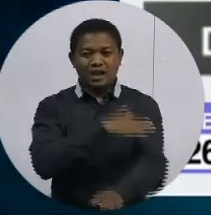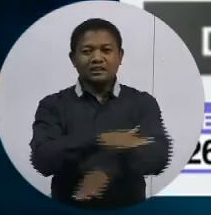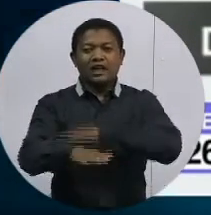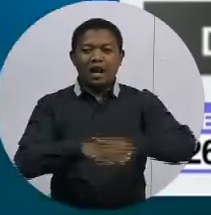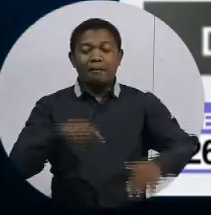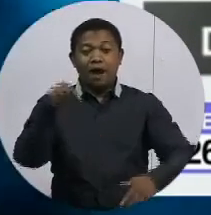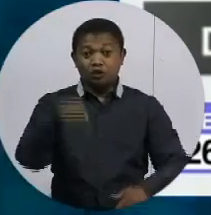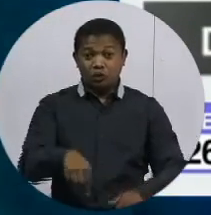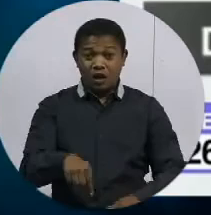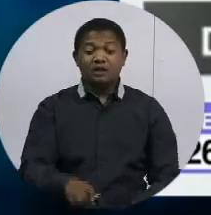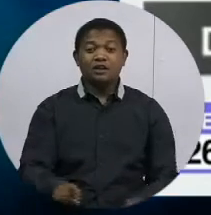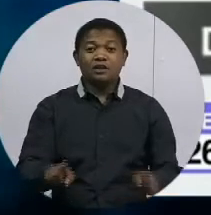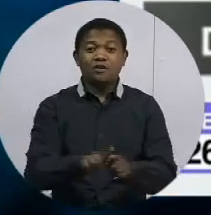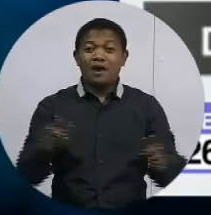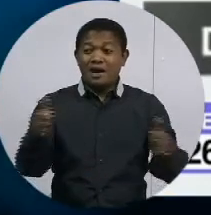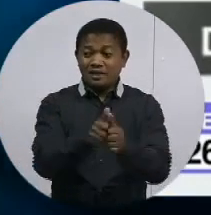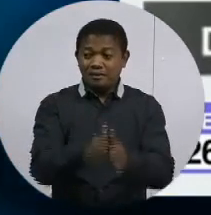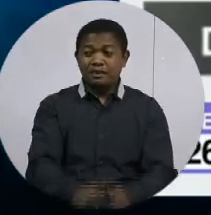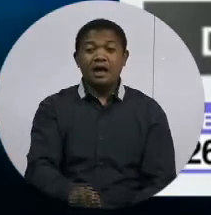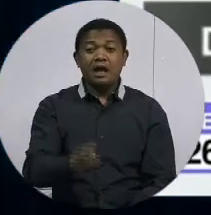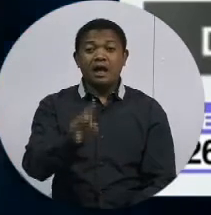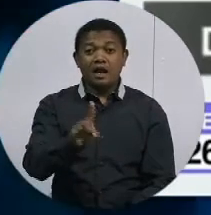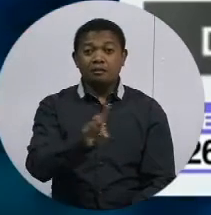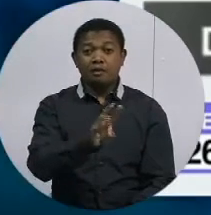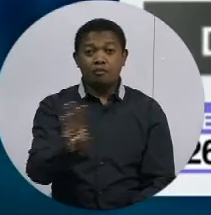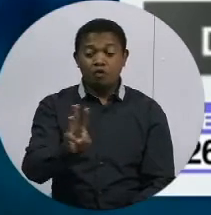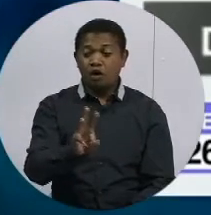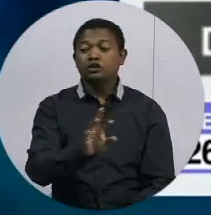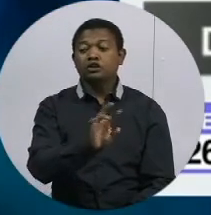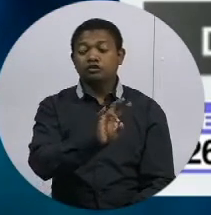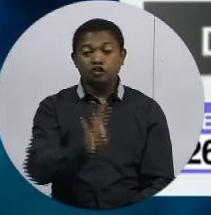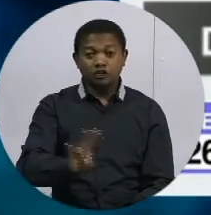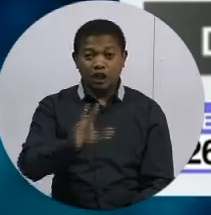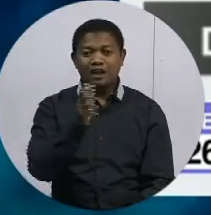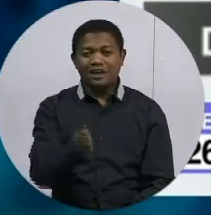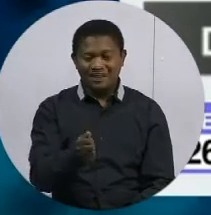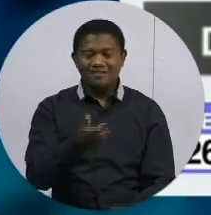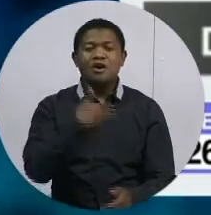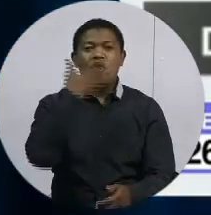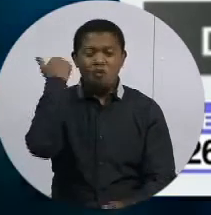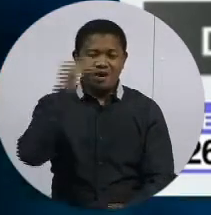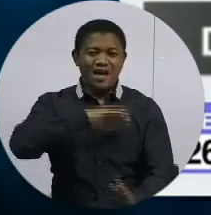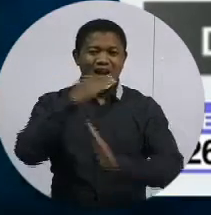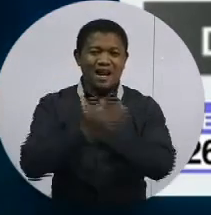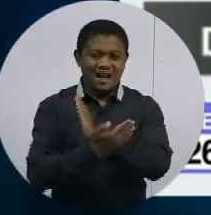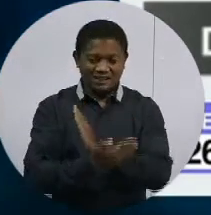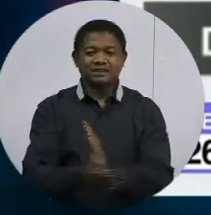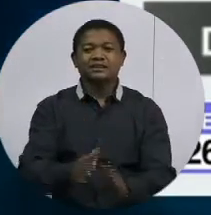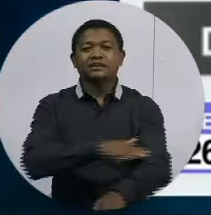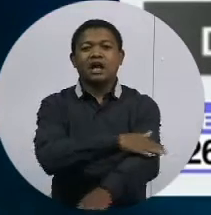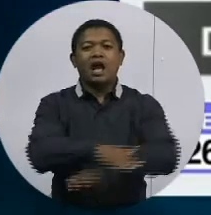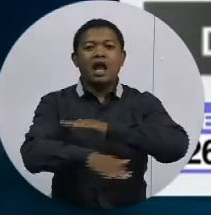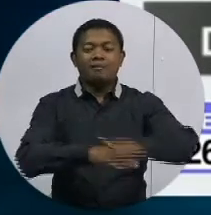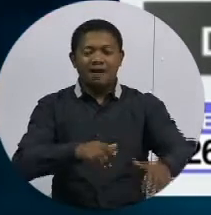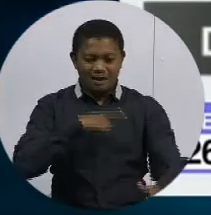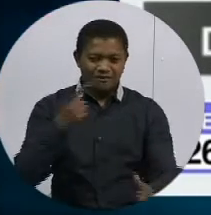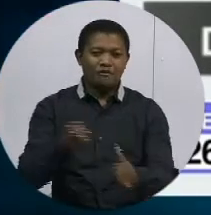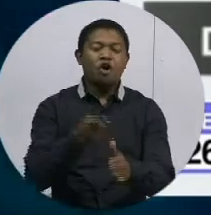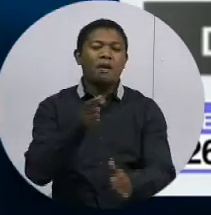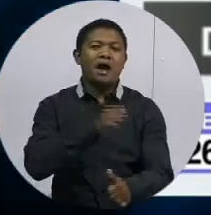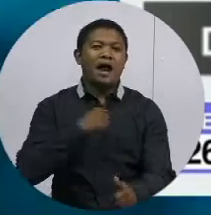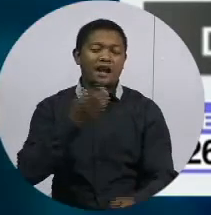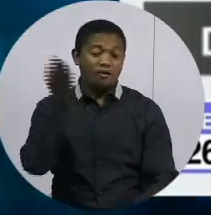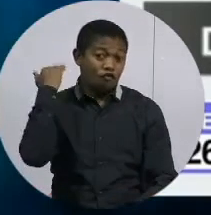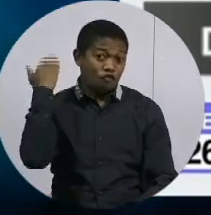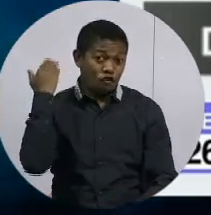androany, ka mitontaly raika amby enimpolo sy fitonjato sy arivo araka izany ireo sitrany coronavirus hatramin'ny antomboany ity valana aretina ity